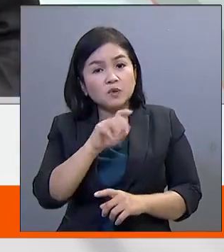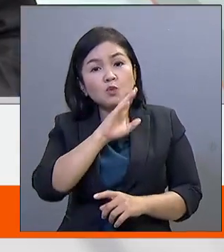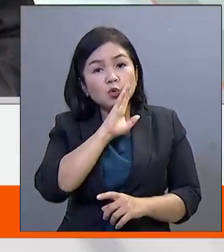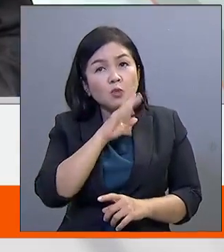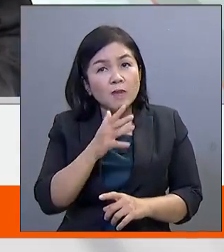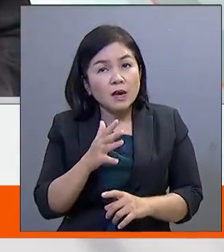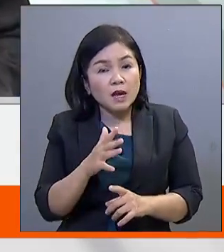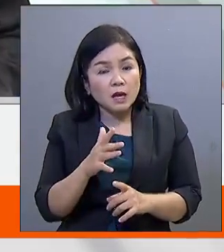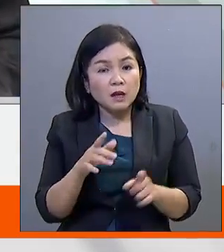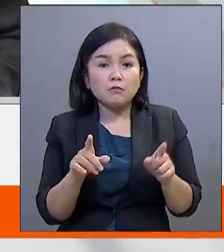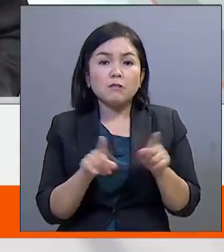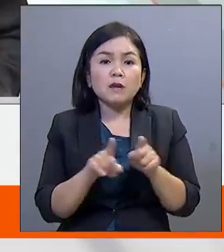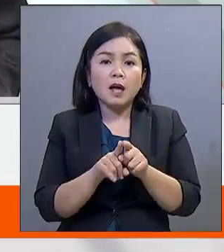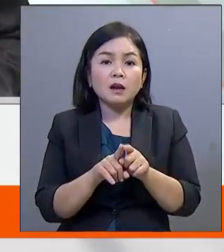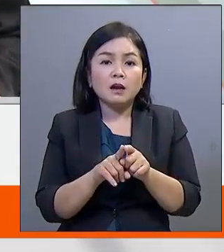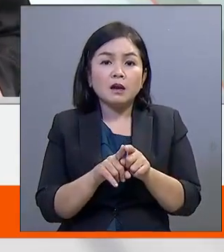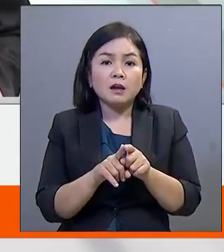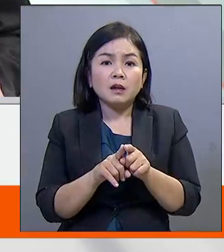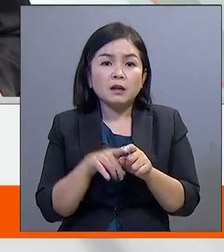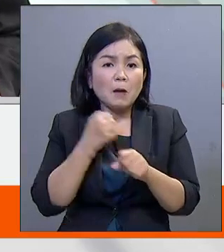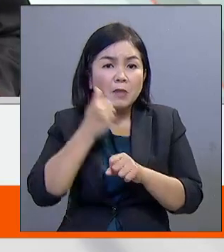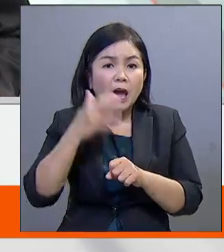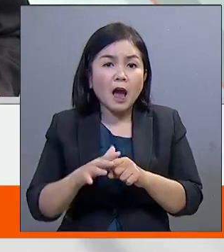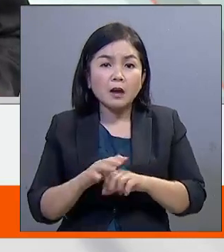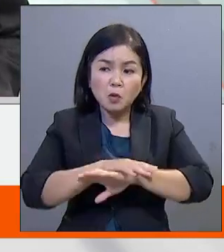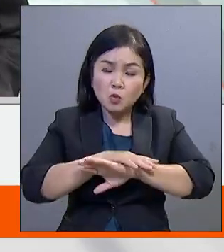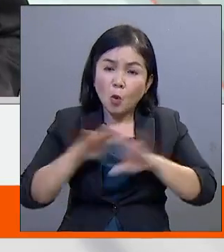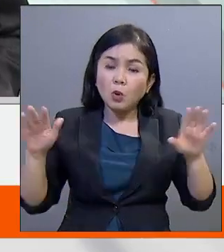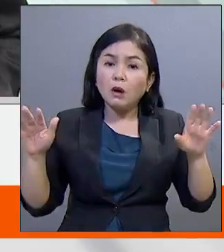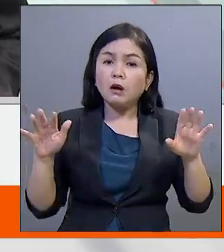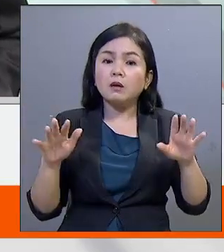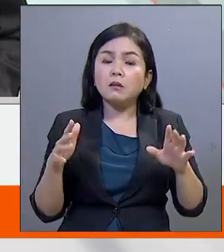ออกมาในแนวทางที่นอรทำสุดมจะกลใสุยากาศทางกเมืองไปเลย